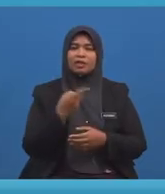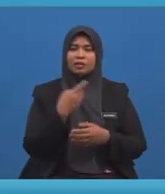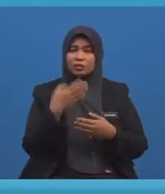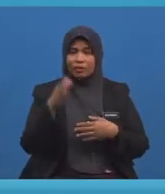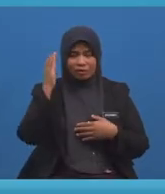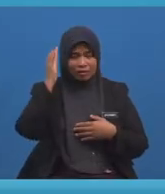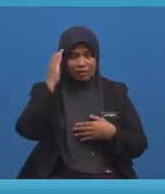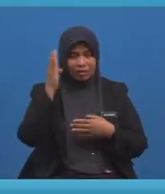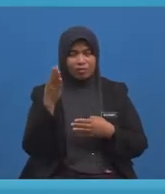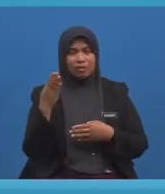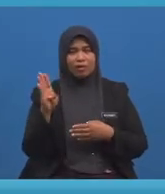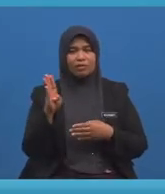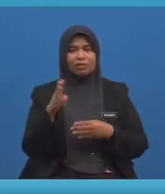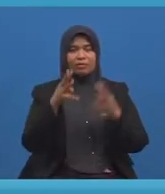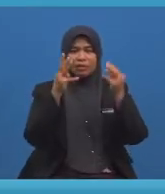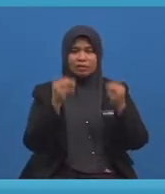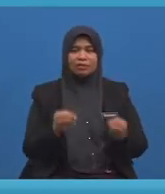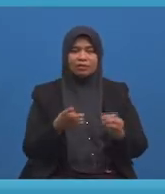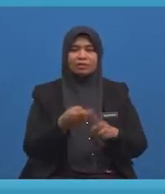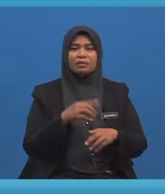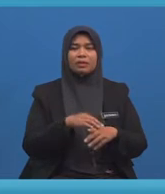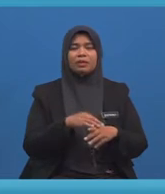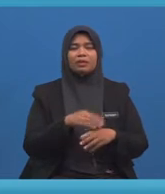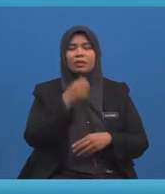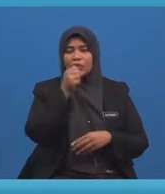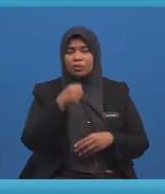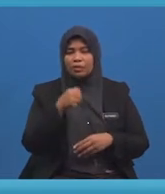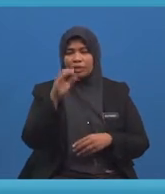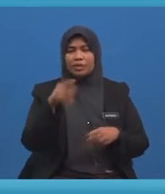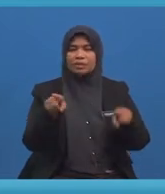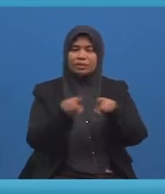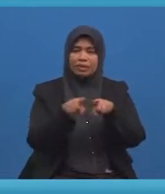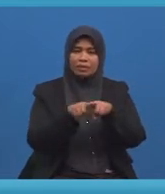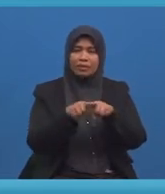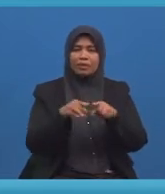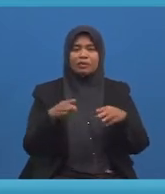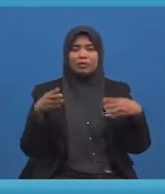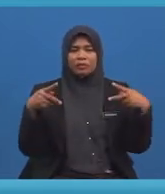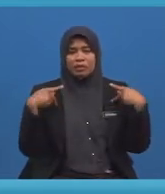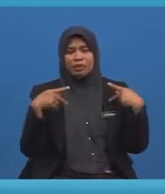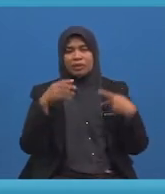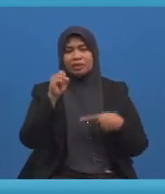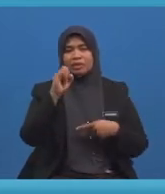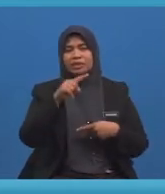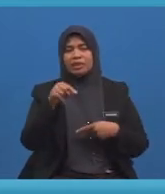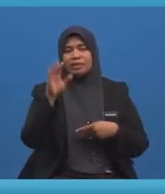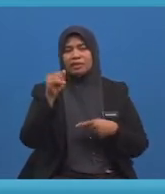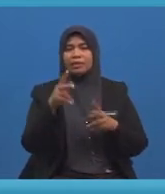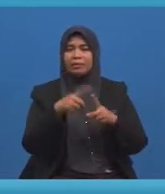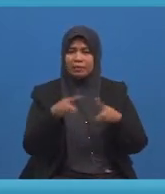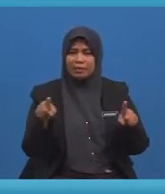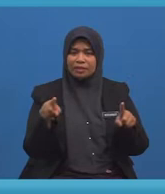Kita sudah tahu bahawa manusia daripada umur yang sama mempunyai saiz yang